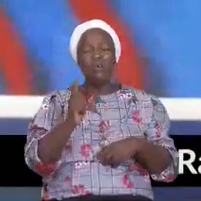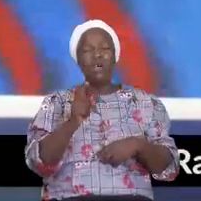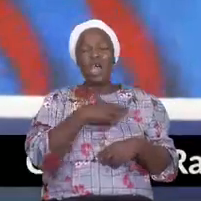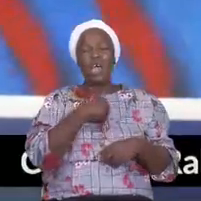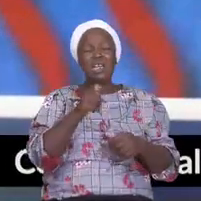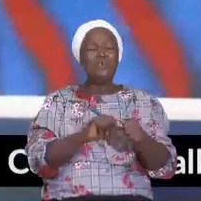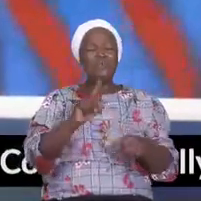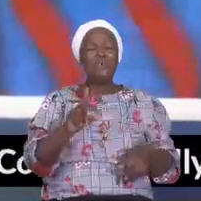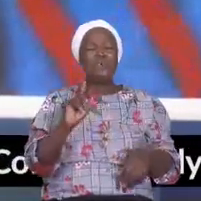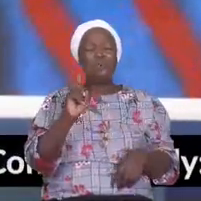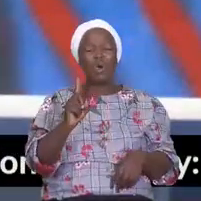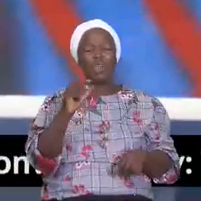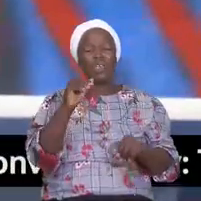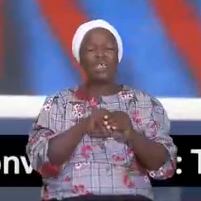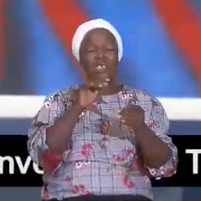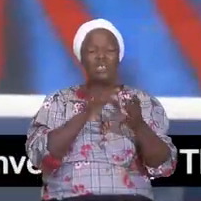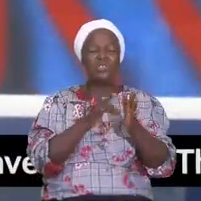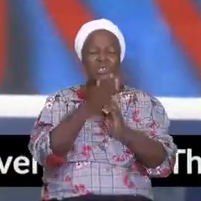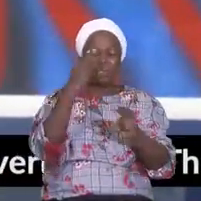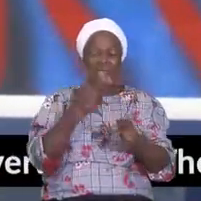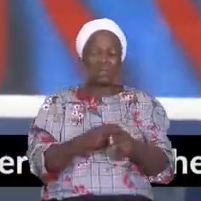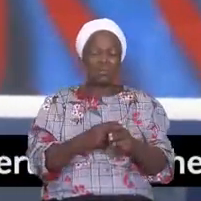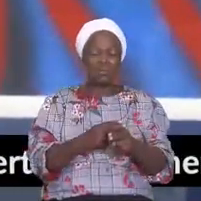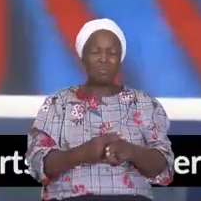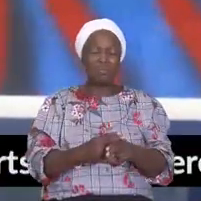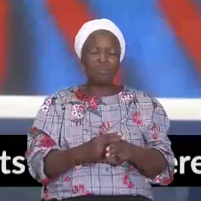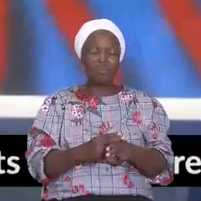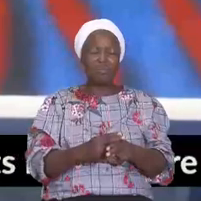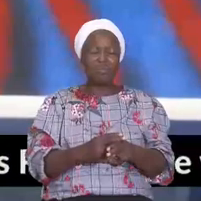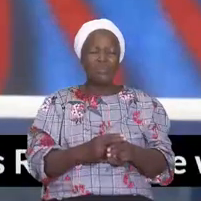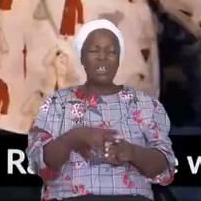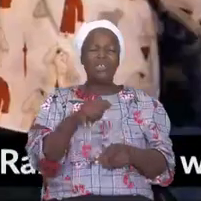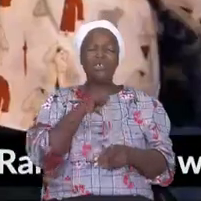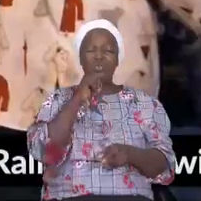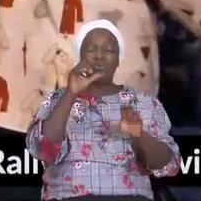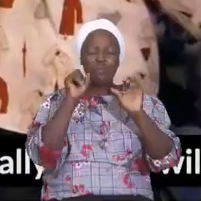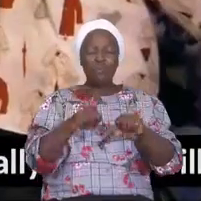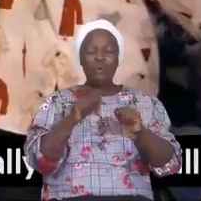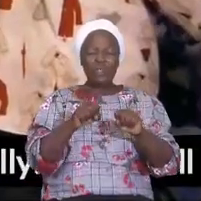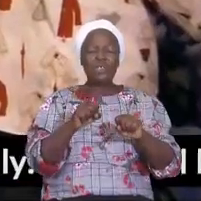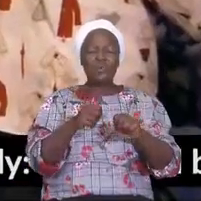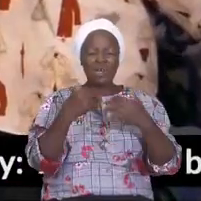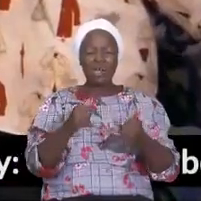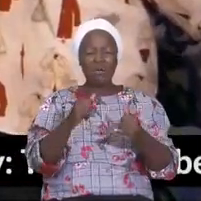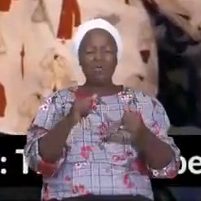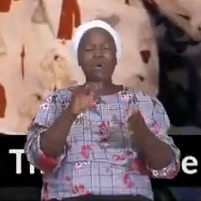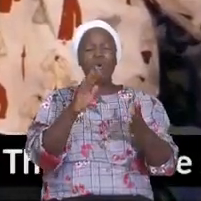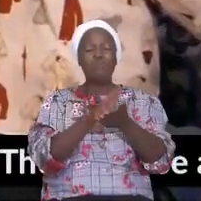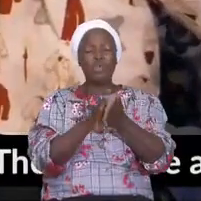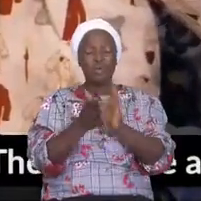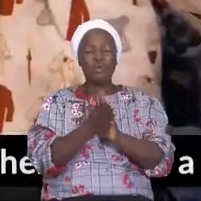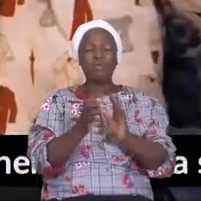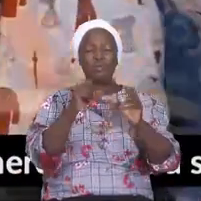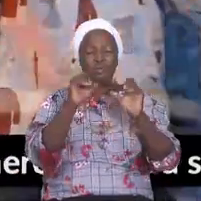les œuvres du diable dans la vie de tout le monde. Au nom de Jésus,